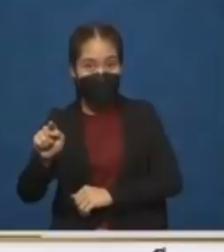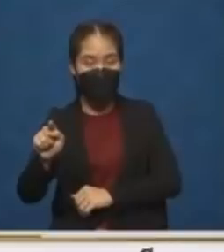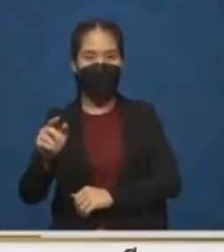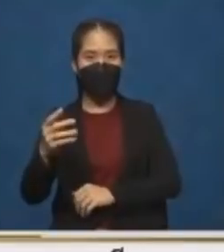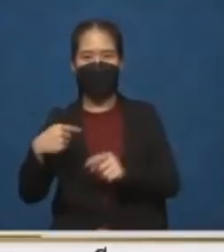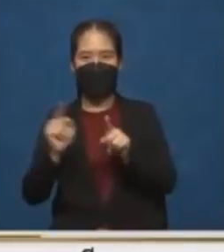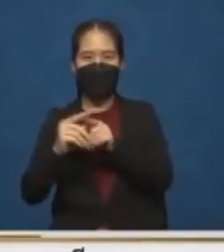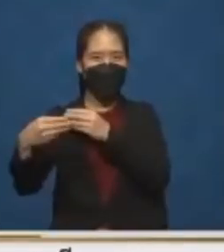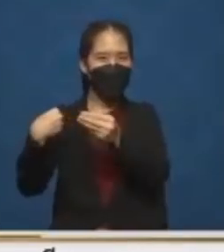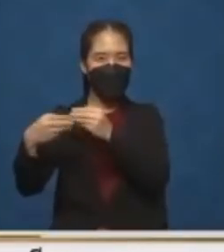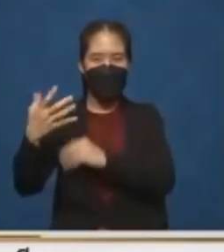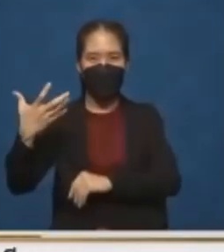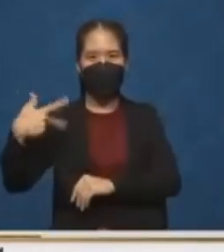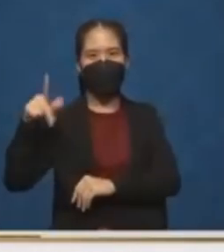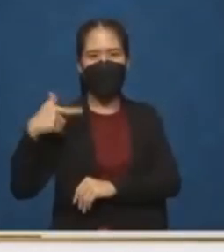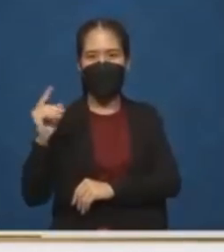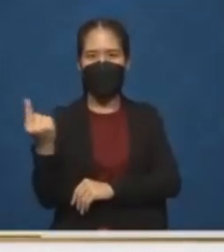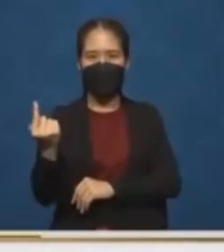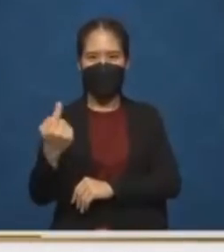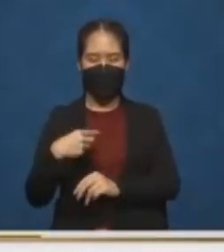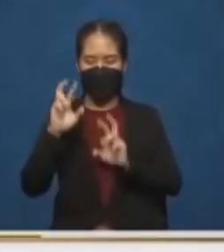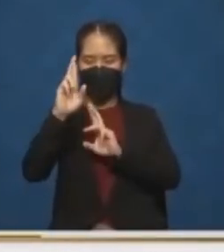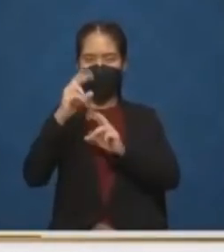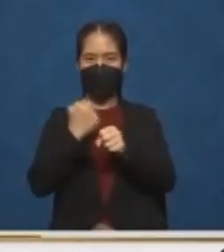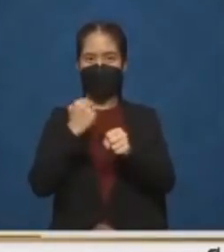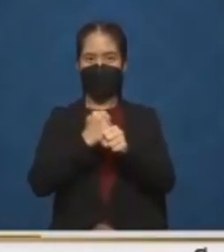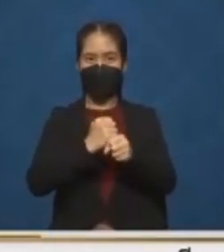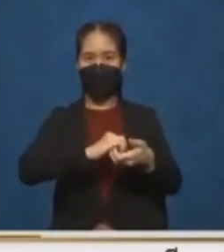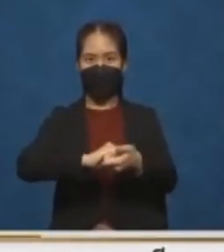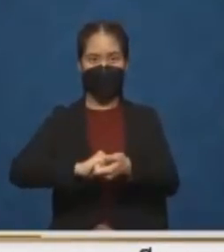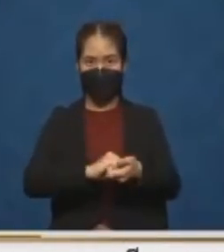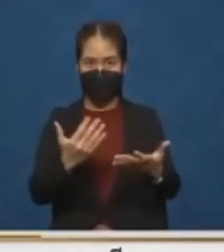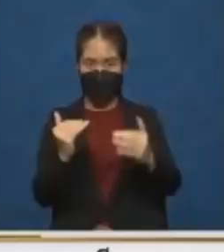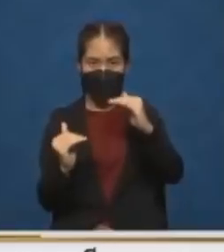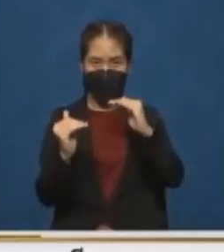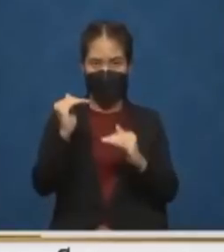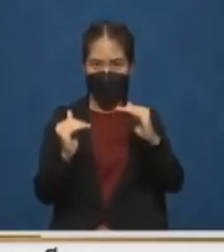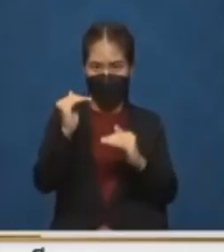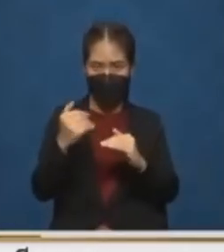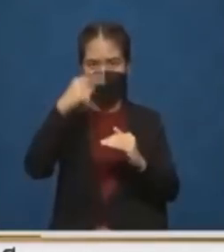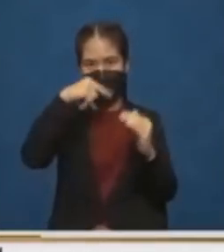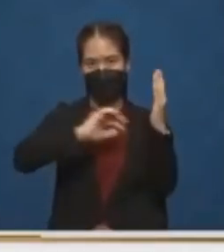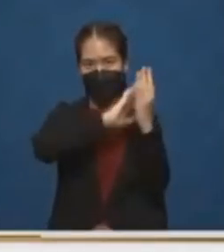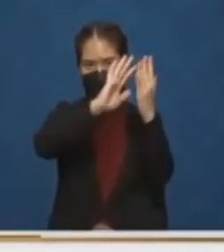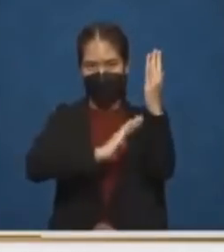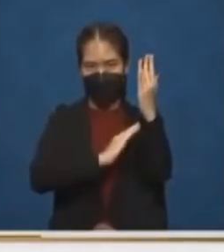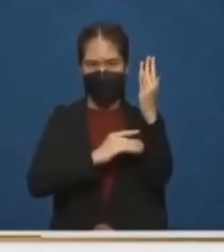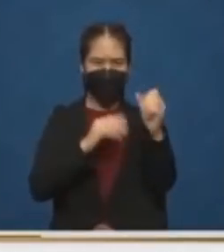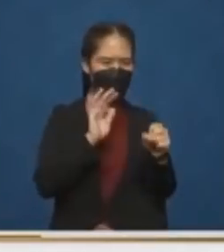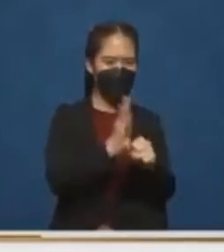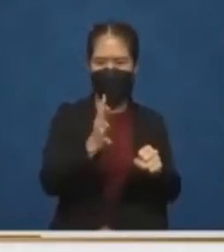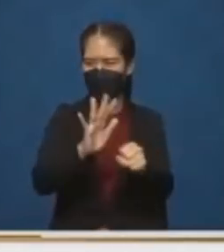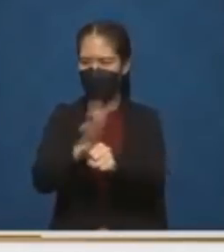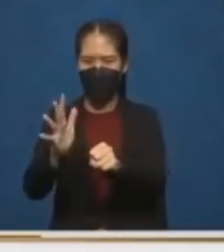วไม่ลำมระวงในการทำสัญญาการทำสัญาเสียเปลียบทำให้ประเทศขาดแนวัซีนทั้งทั้งที่รู้